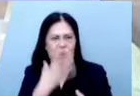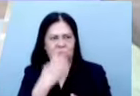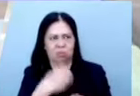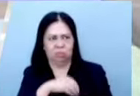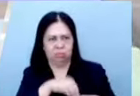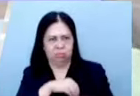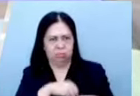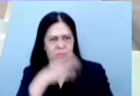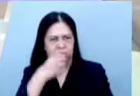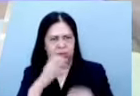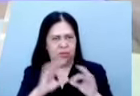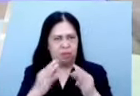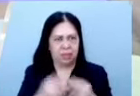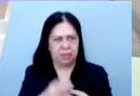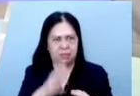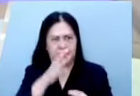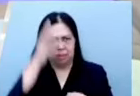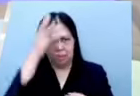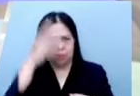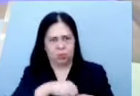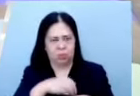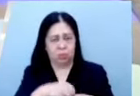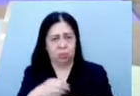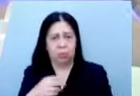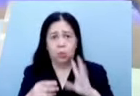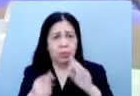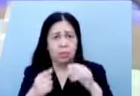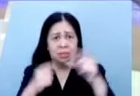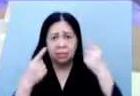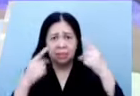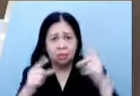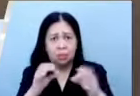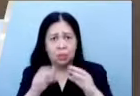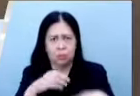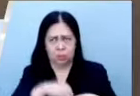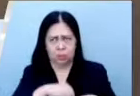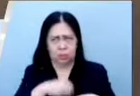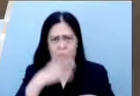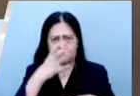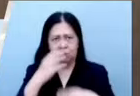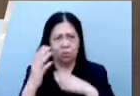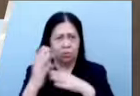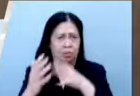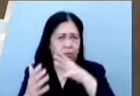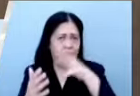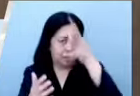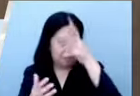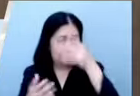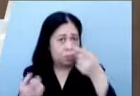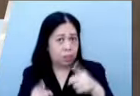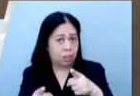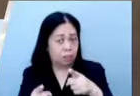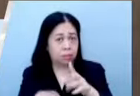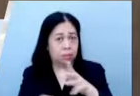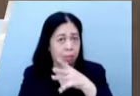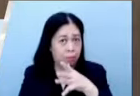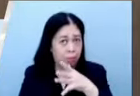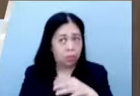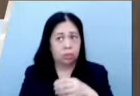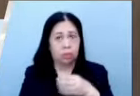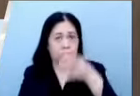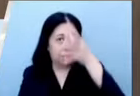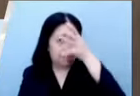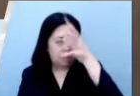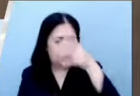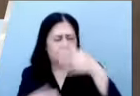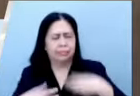mo or sa mga magulang mo kasi you'll never be successful kapag may galit ka sa parents mo. Kung ano may nangyari sa mama mo at papa mo, i-let go mo